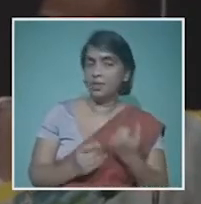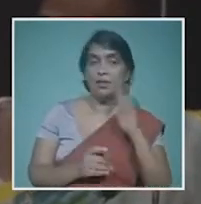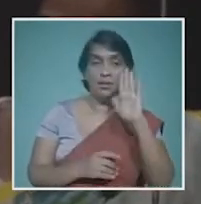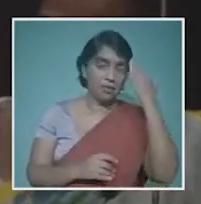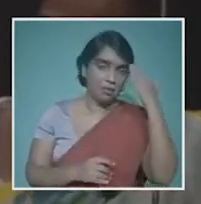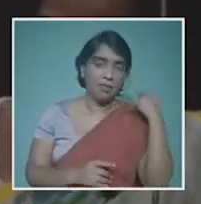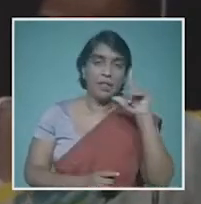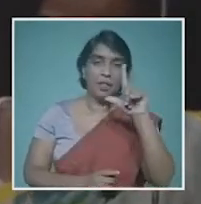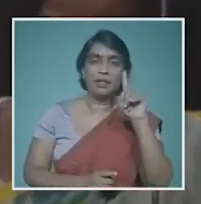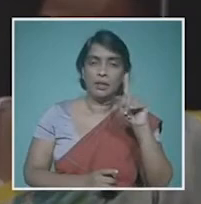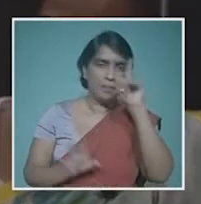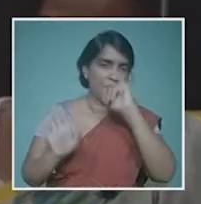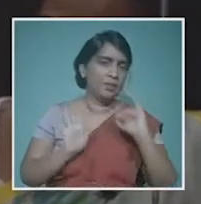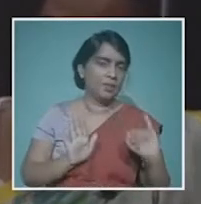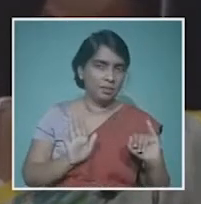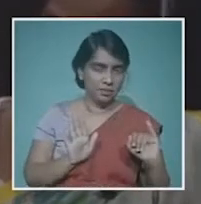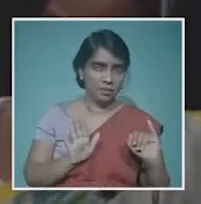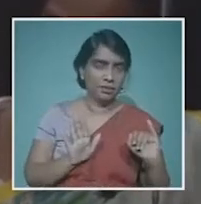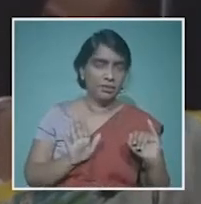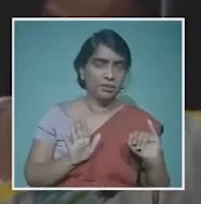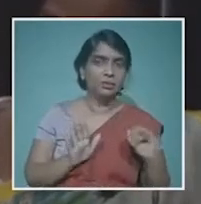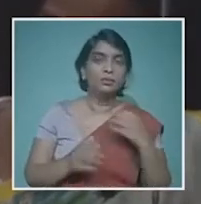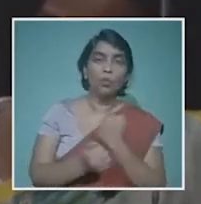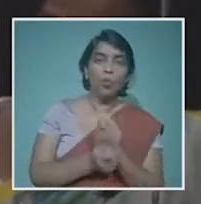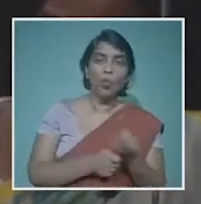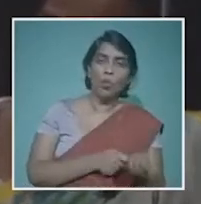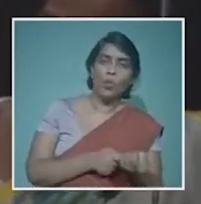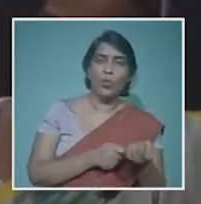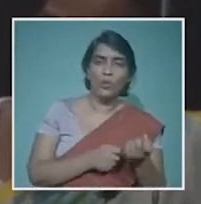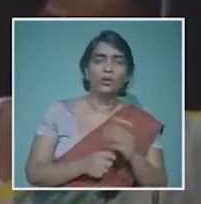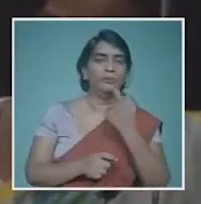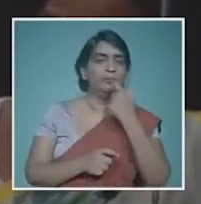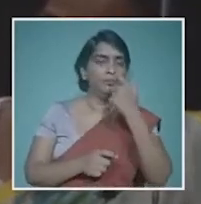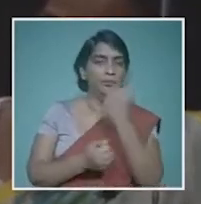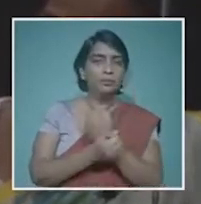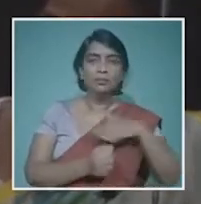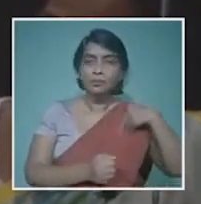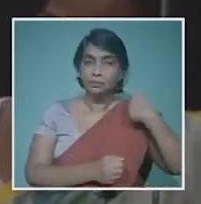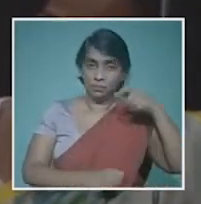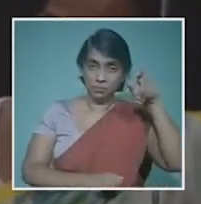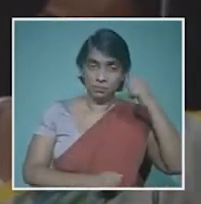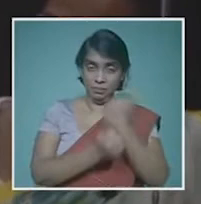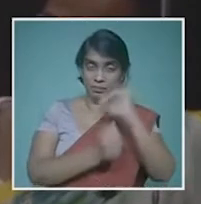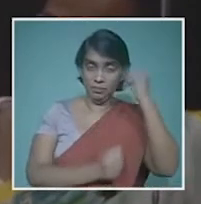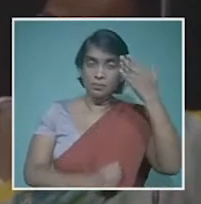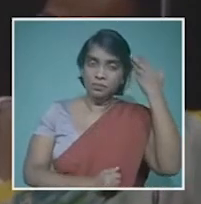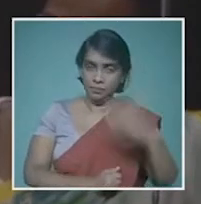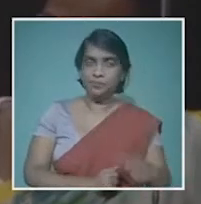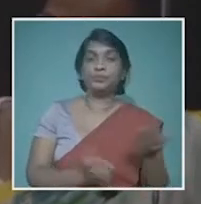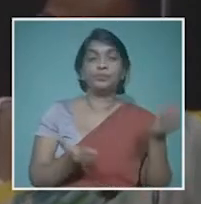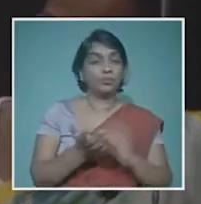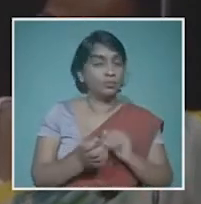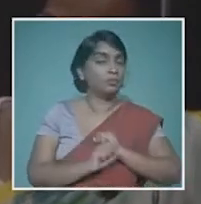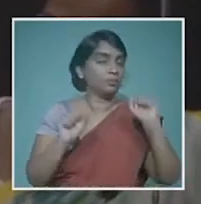බාරගත්තාම 71 මාස 6ක් යනකොට පොලිසිය වලට ගන්න පටන් ගත්තා. කොල්ලුපිටියේ පොලිස් ස්ථානාධිපති මිය ගියා. ආපහු